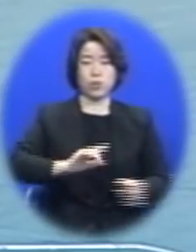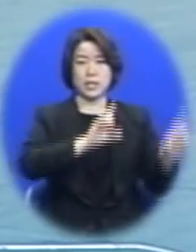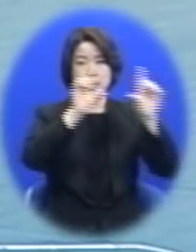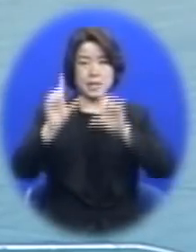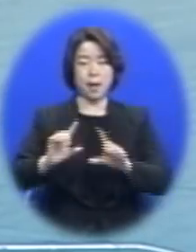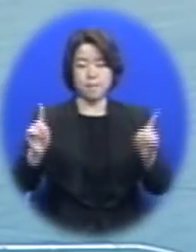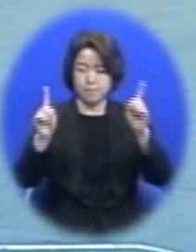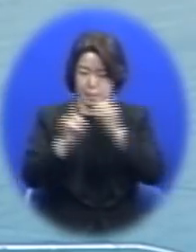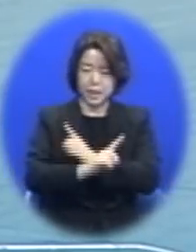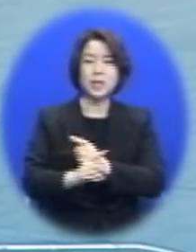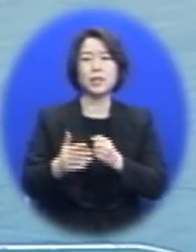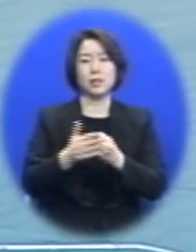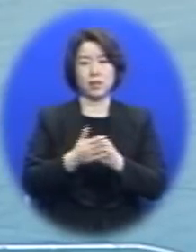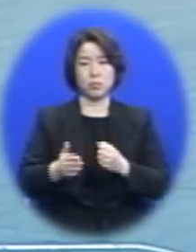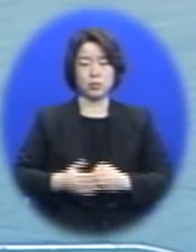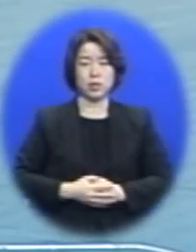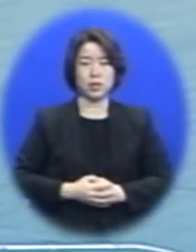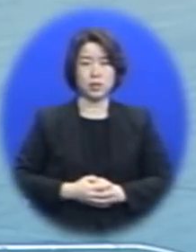오기 때문이다